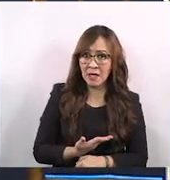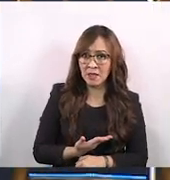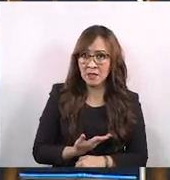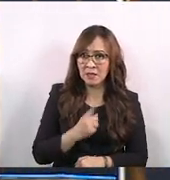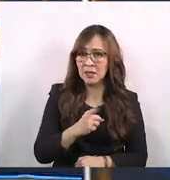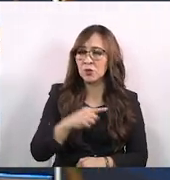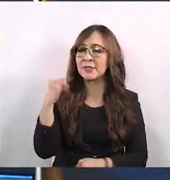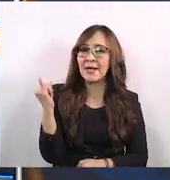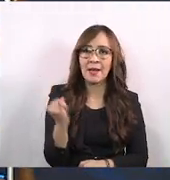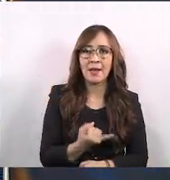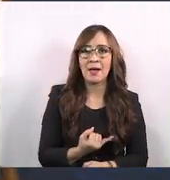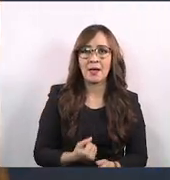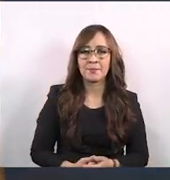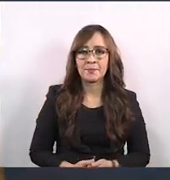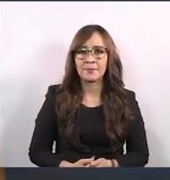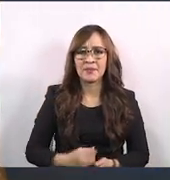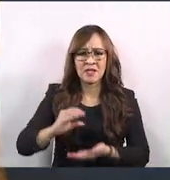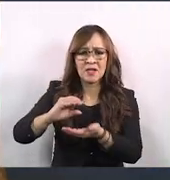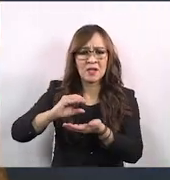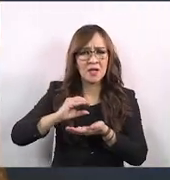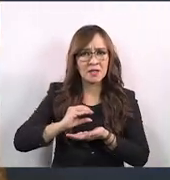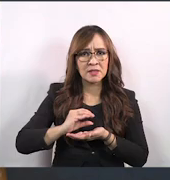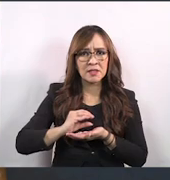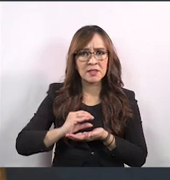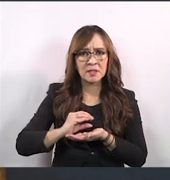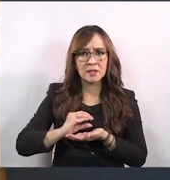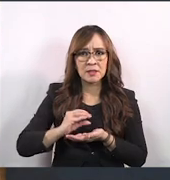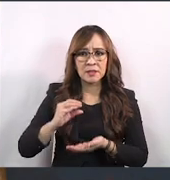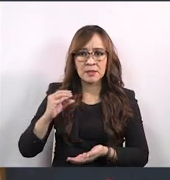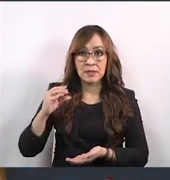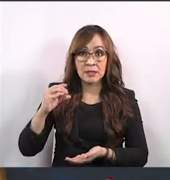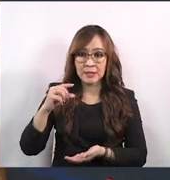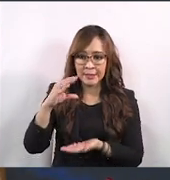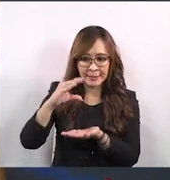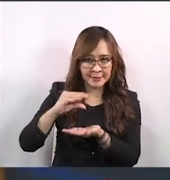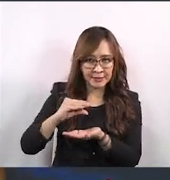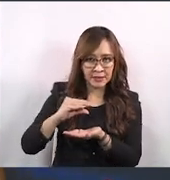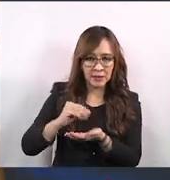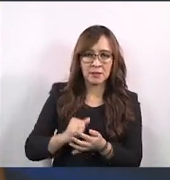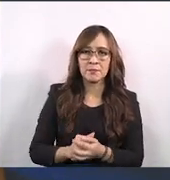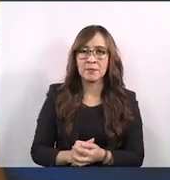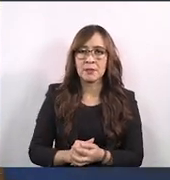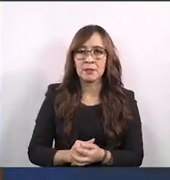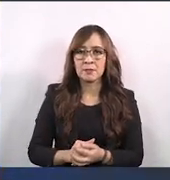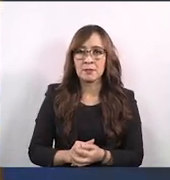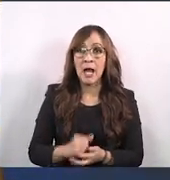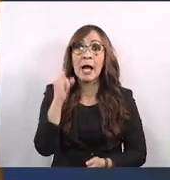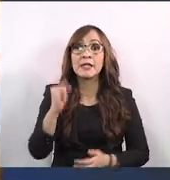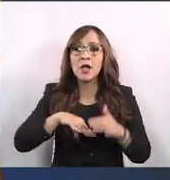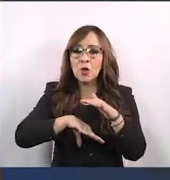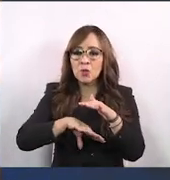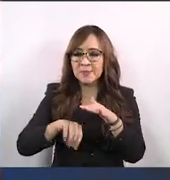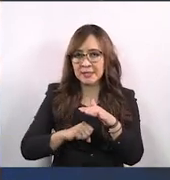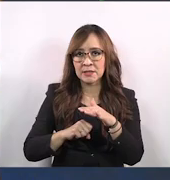kebenaran itu kan nama cari mati gajinya seberapa sih yakin ketika orang menganggap menjilat itu biasa